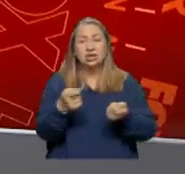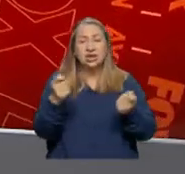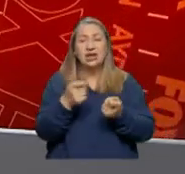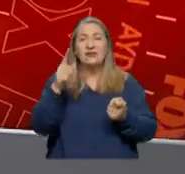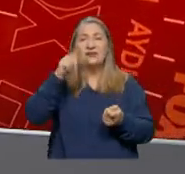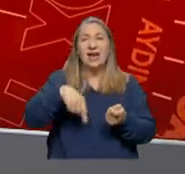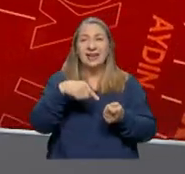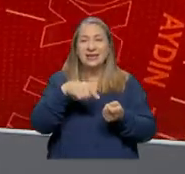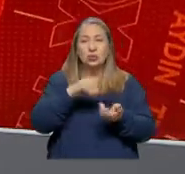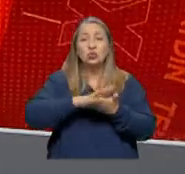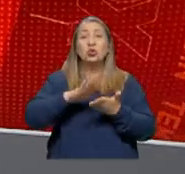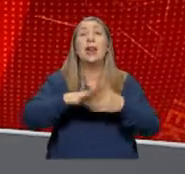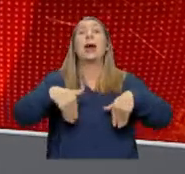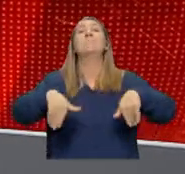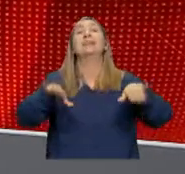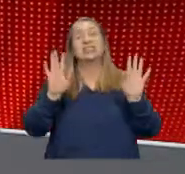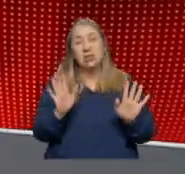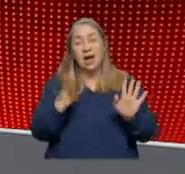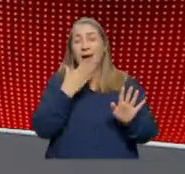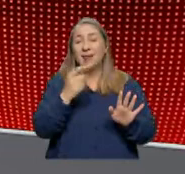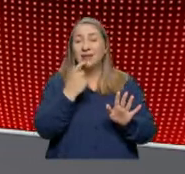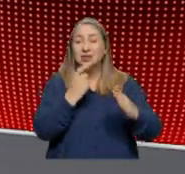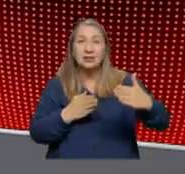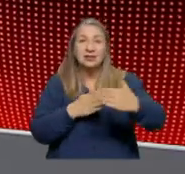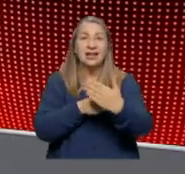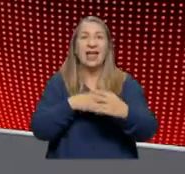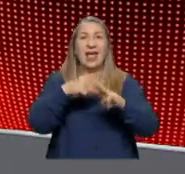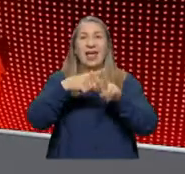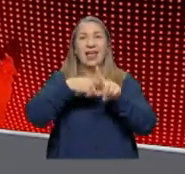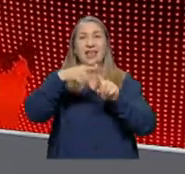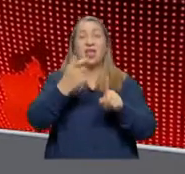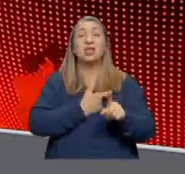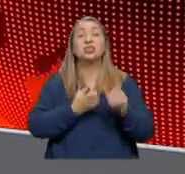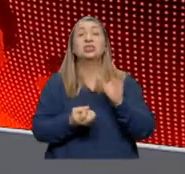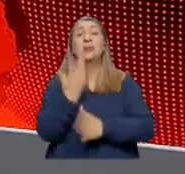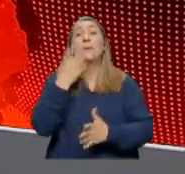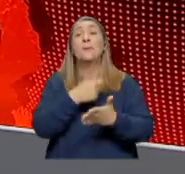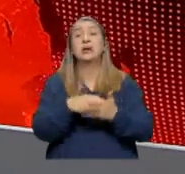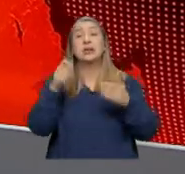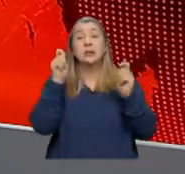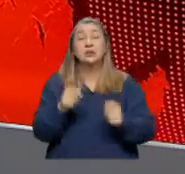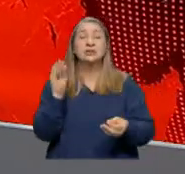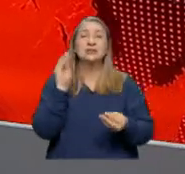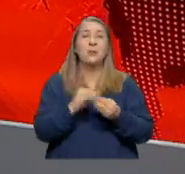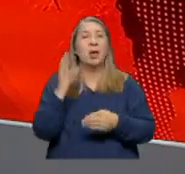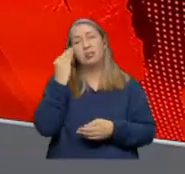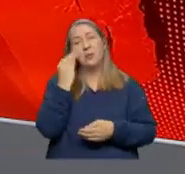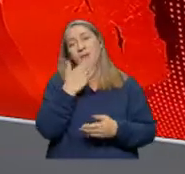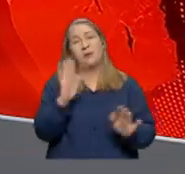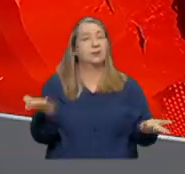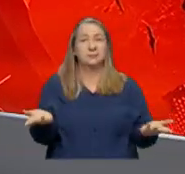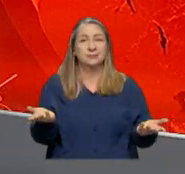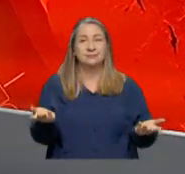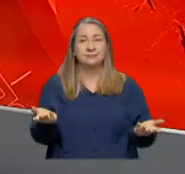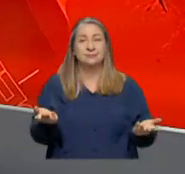çalışanlar için vergi dilimleri düzenlenme dikçe emeklilikte yaşa takılanlar için yasa çıkmadıkça maaşları yapılacak zamların anlamı